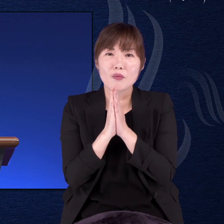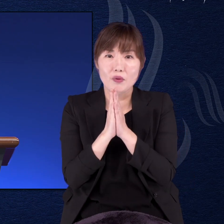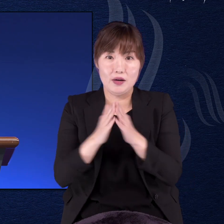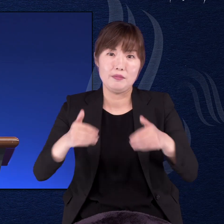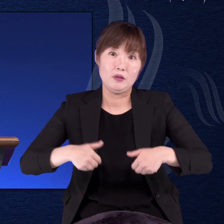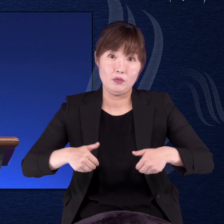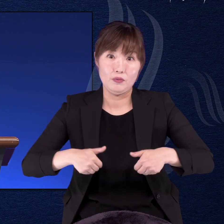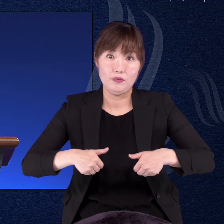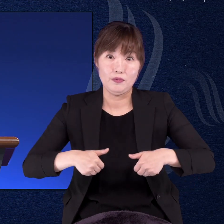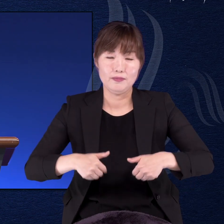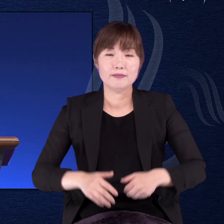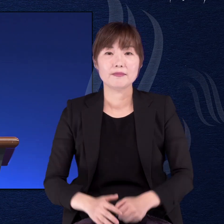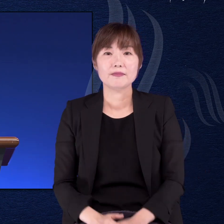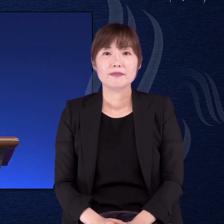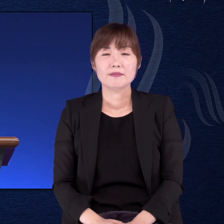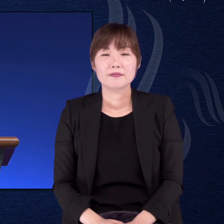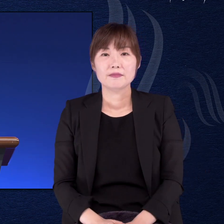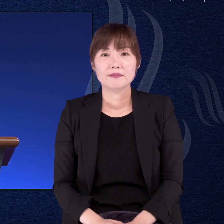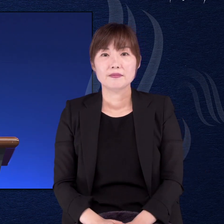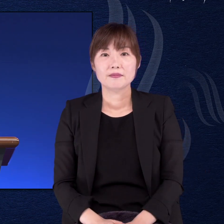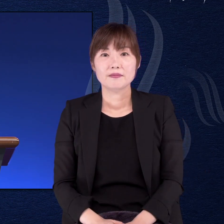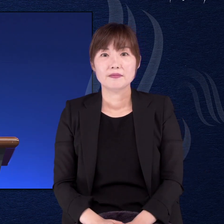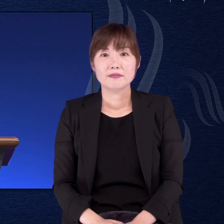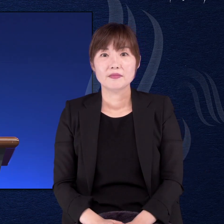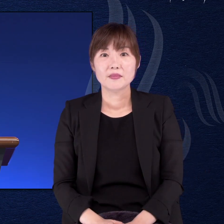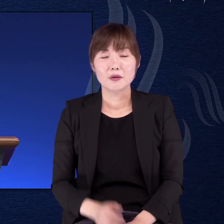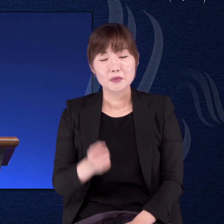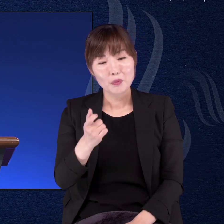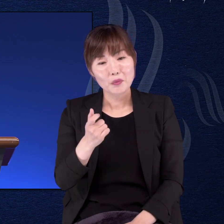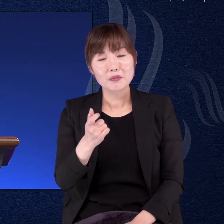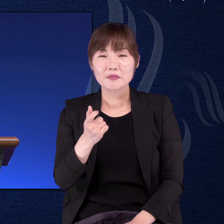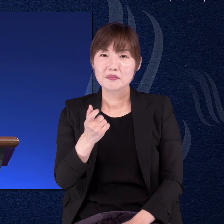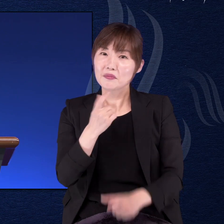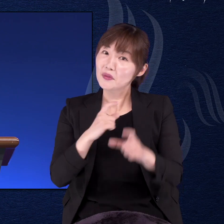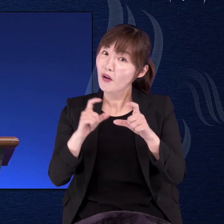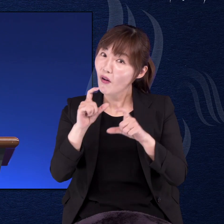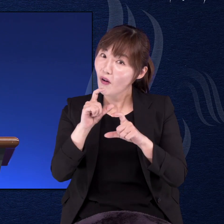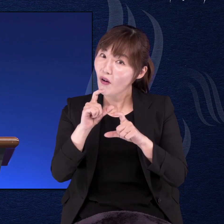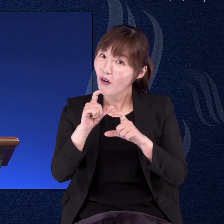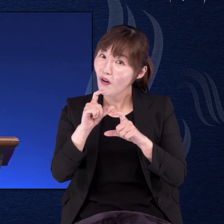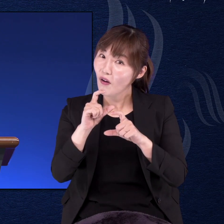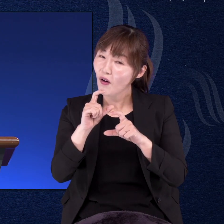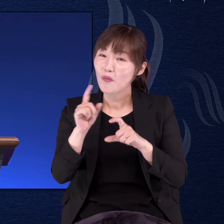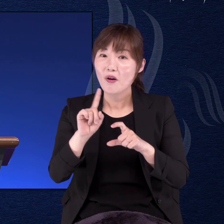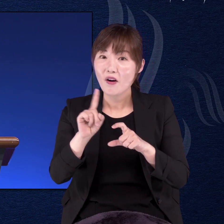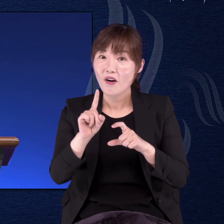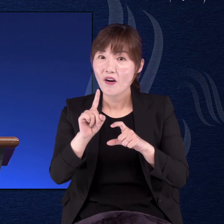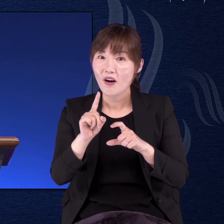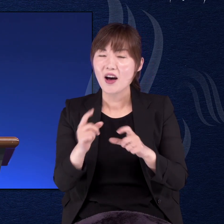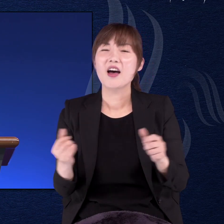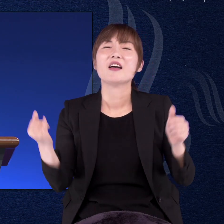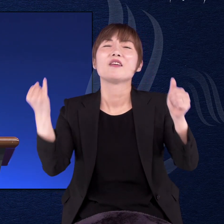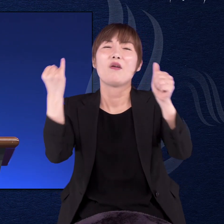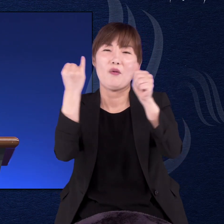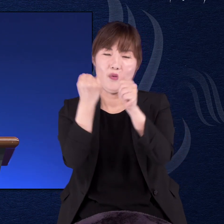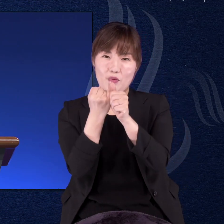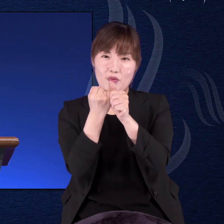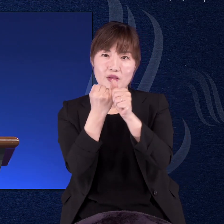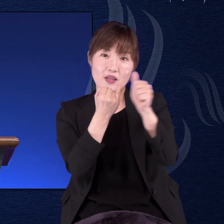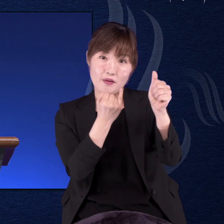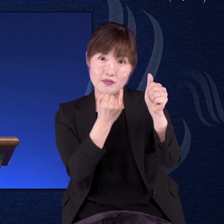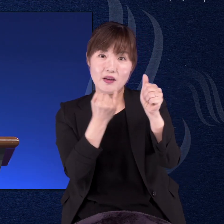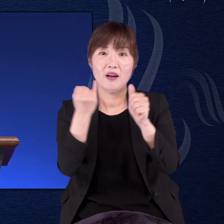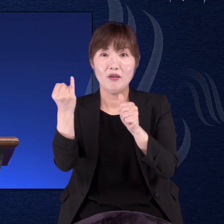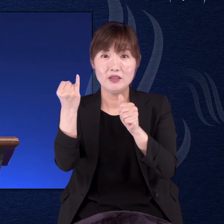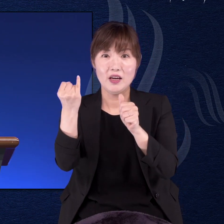저는 거기에 이제 덧붙이는 기도들이 조금씩 있죠. 배우자를 위한 기도, 자녀들의 하나님,